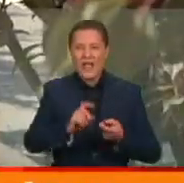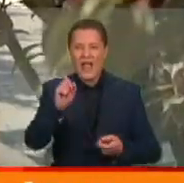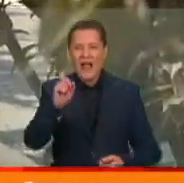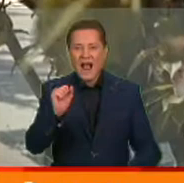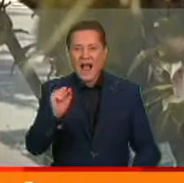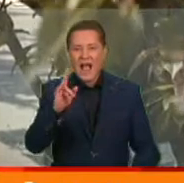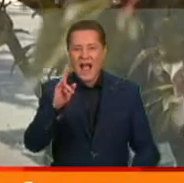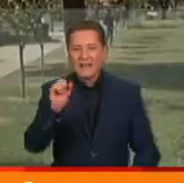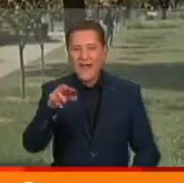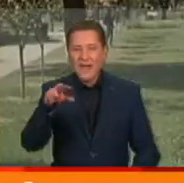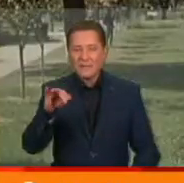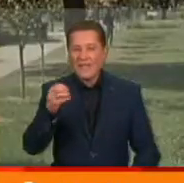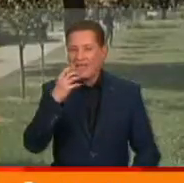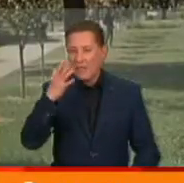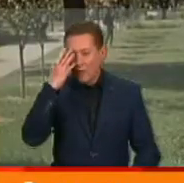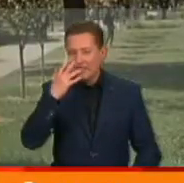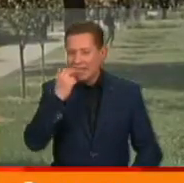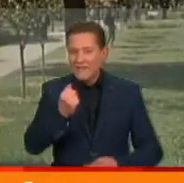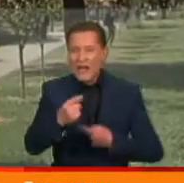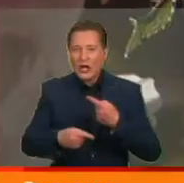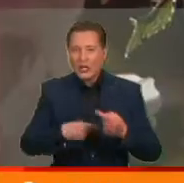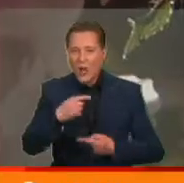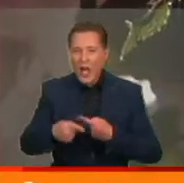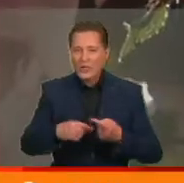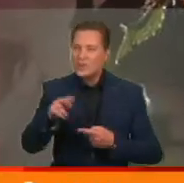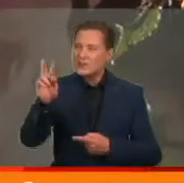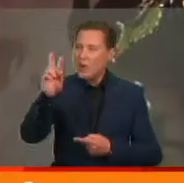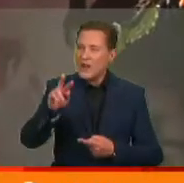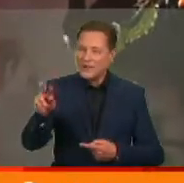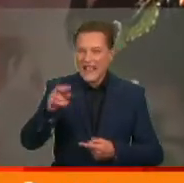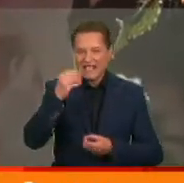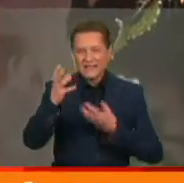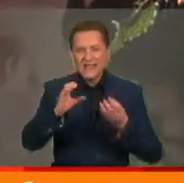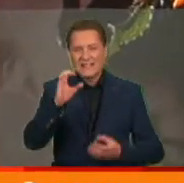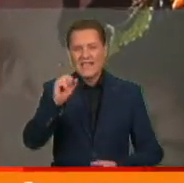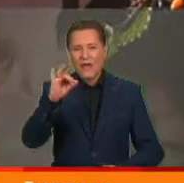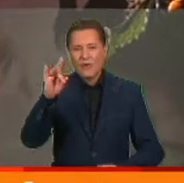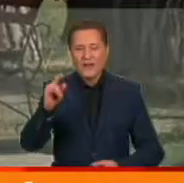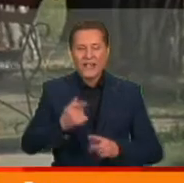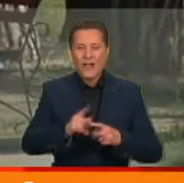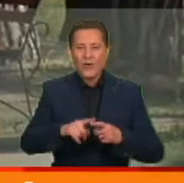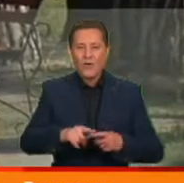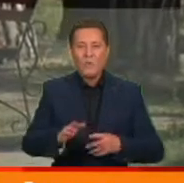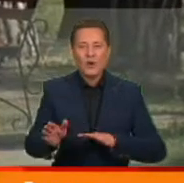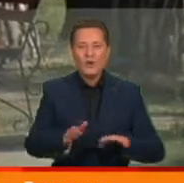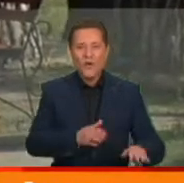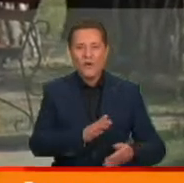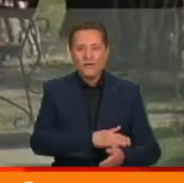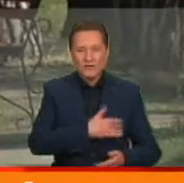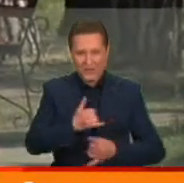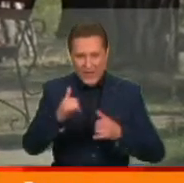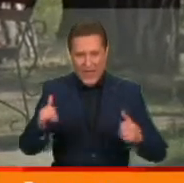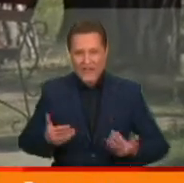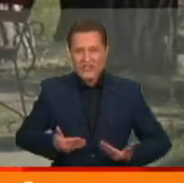– японського ритуалу споглядання цвітіння сакури, яке, за легендою, продовжує життя аж до 100 років.